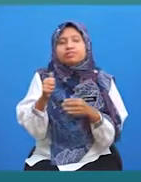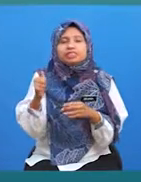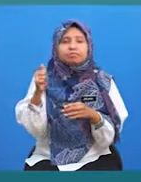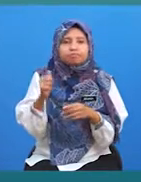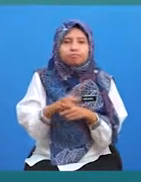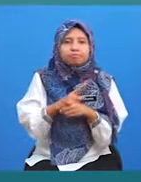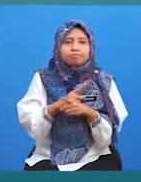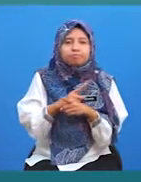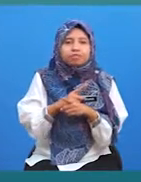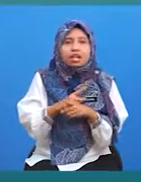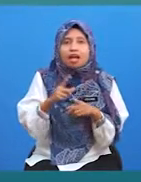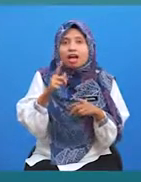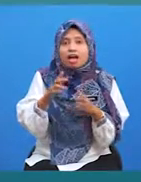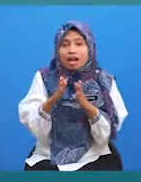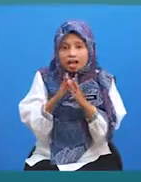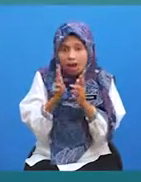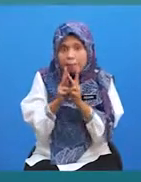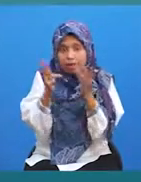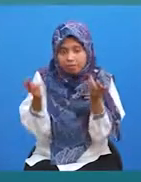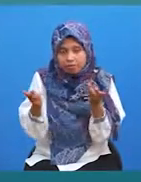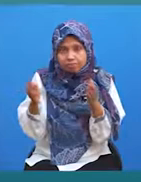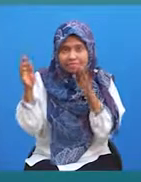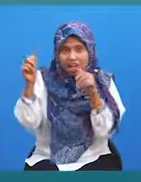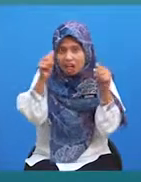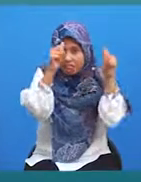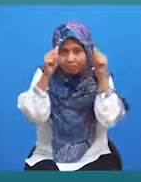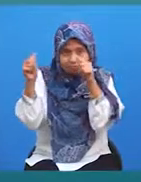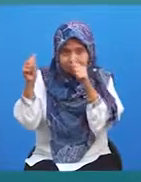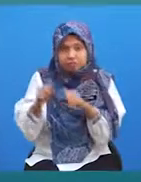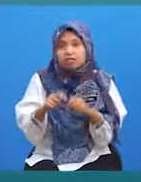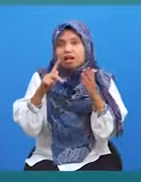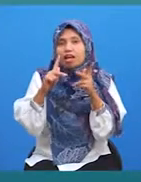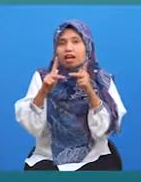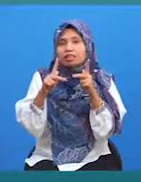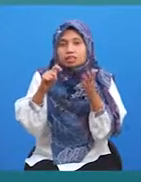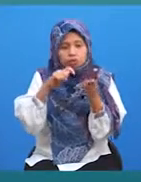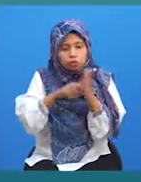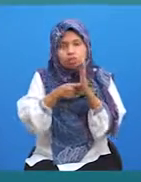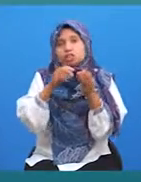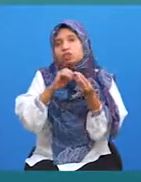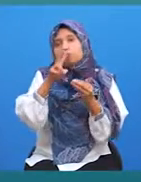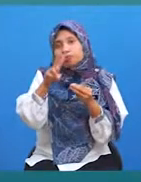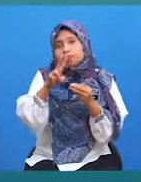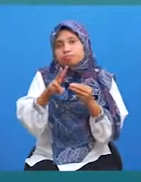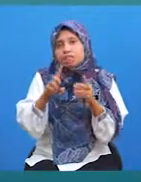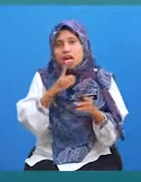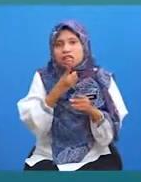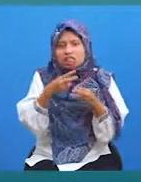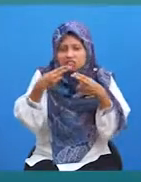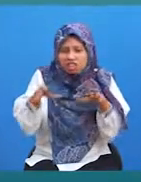peribahasanya ialah kabar angin. Kata kunci yang kedua ialah kita